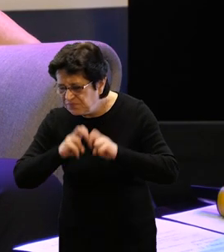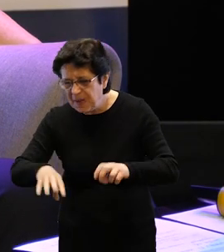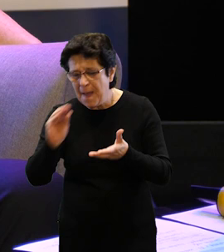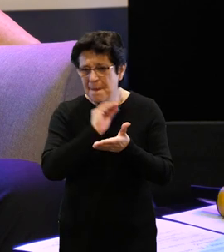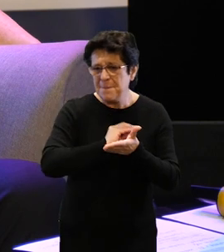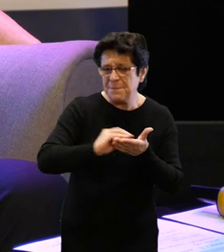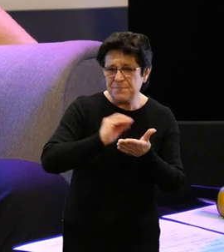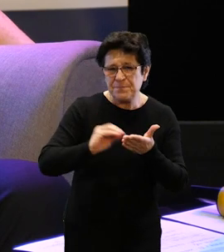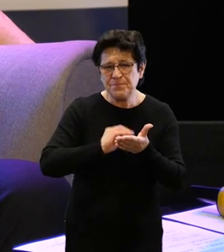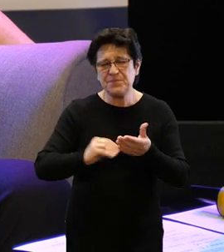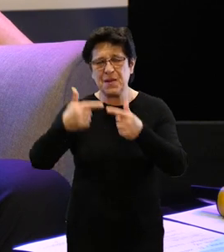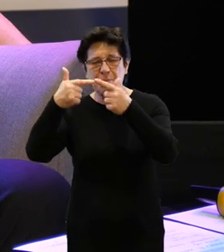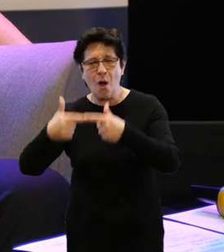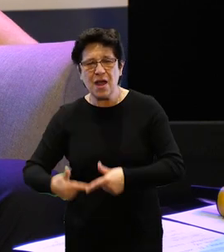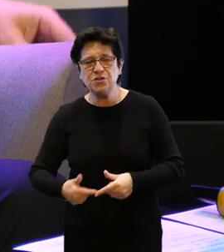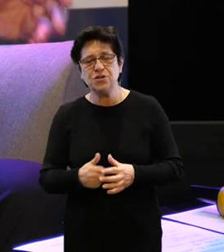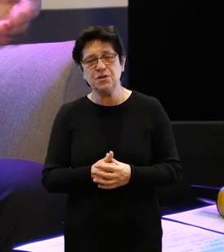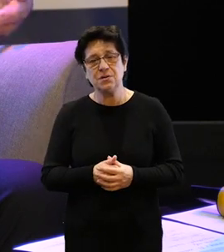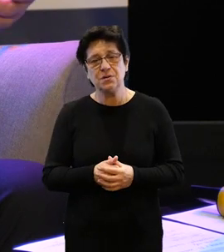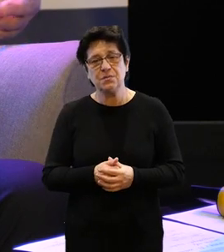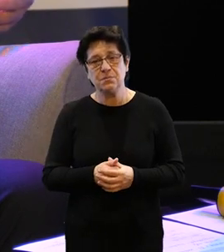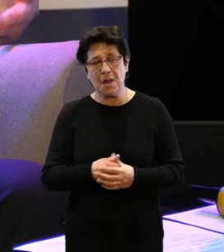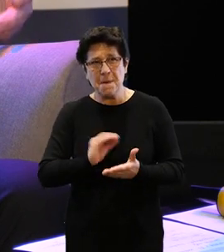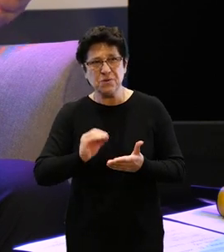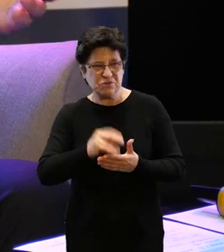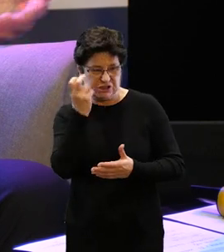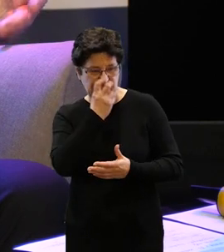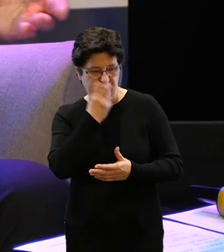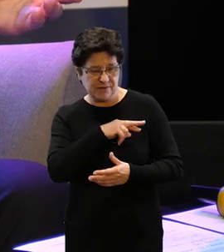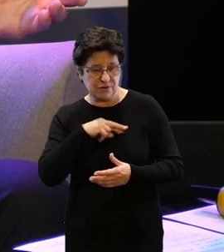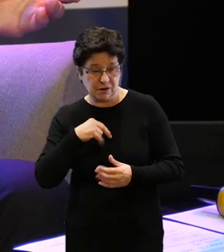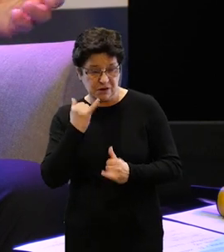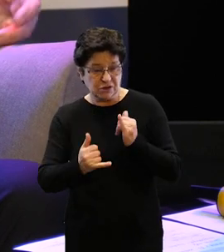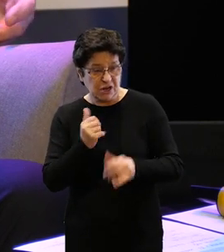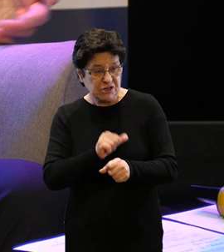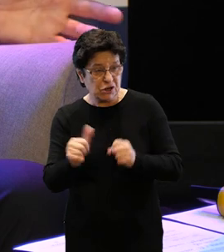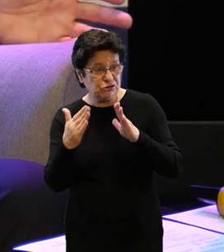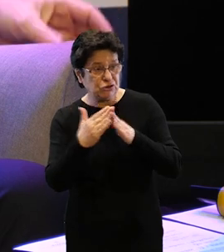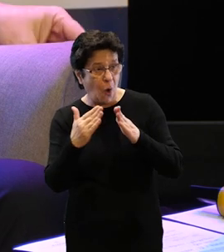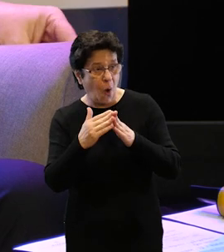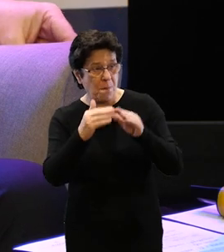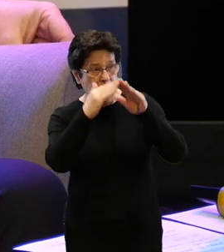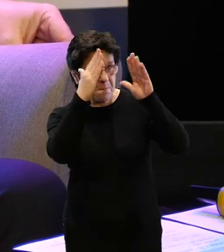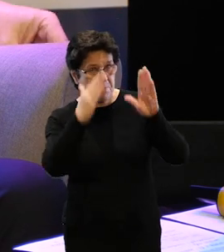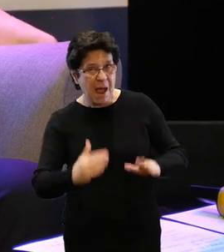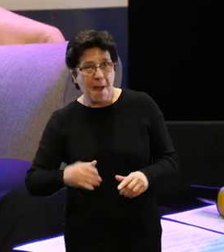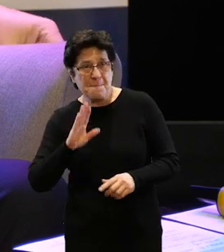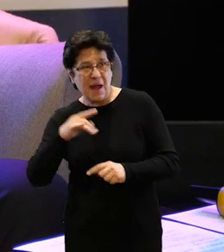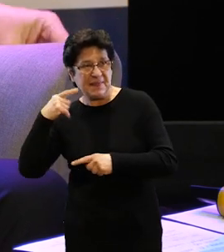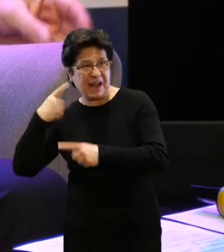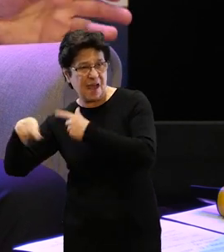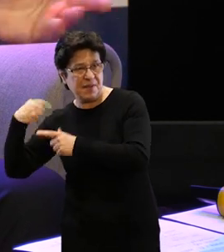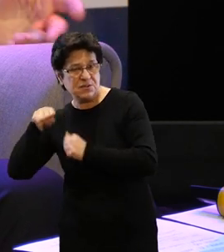piszący ciekawe rzeczy jeżeli jest dom z takimi tradycjami jest on w pełni umeblowany